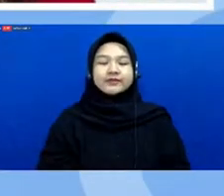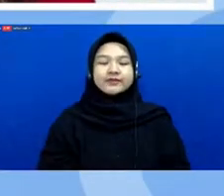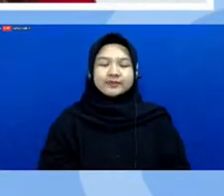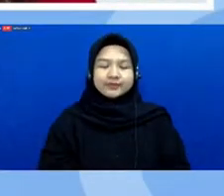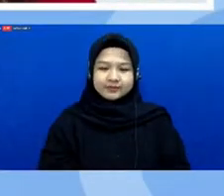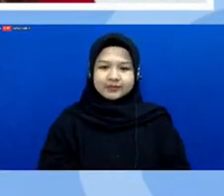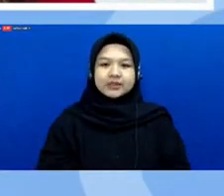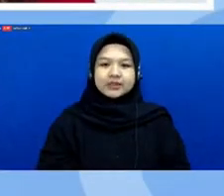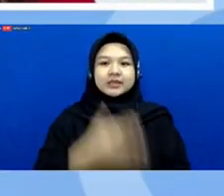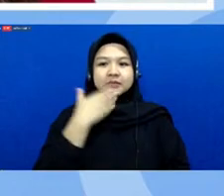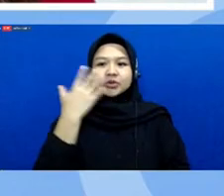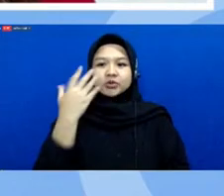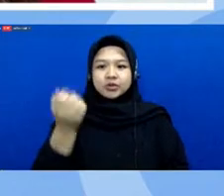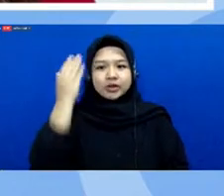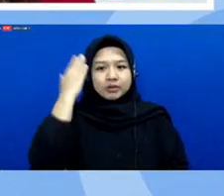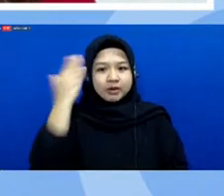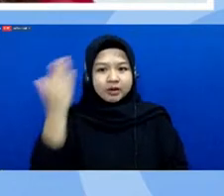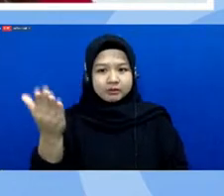Mbak Yohana, apa kabar?